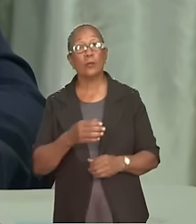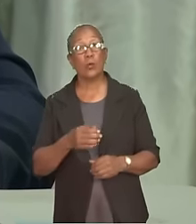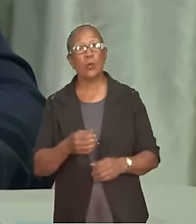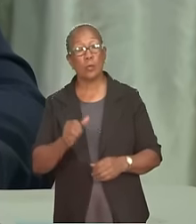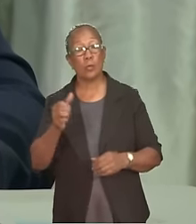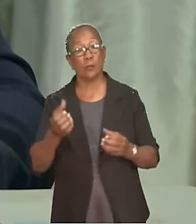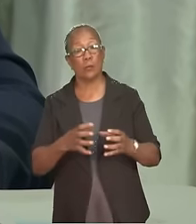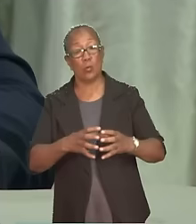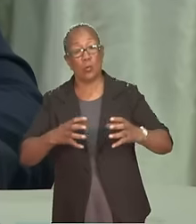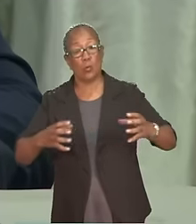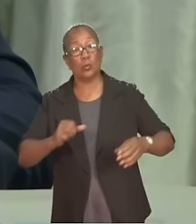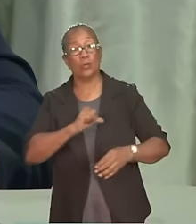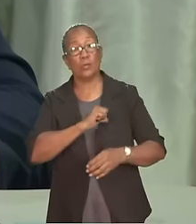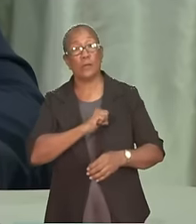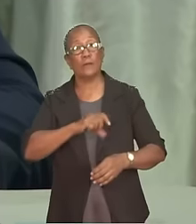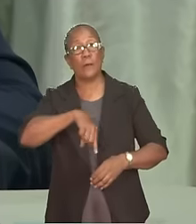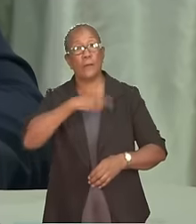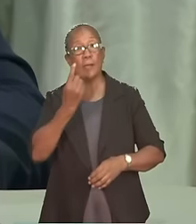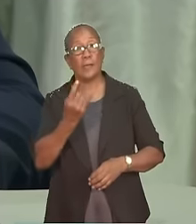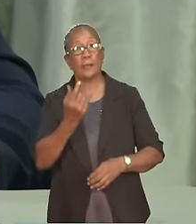dan 70 miljoen